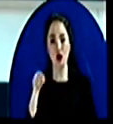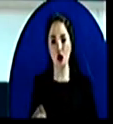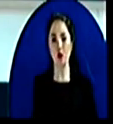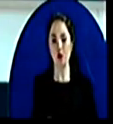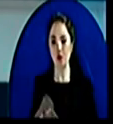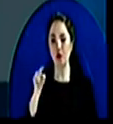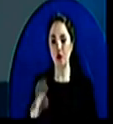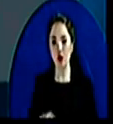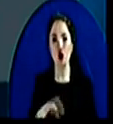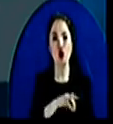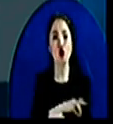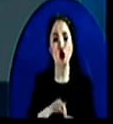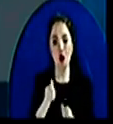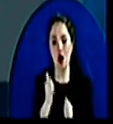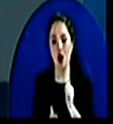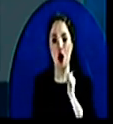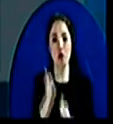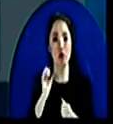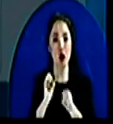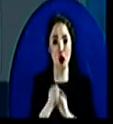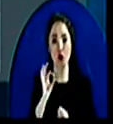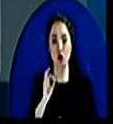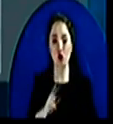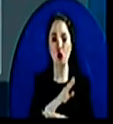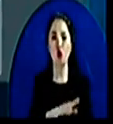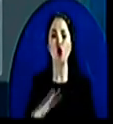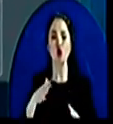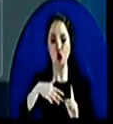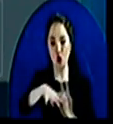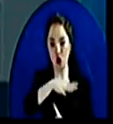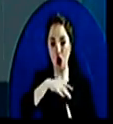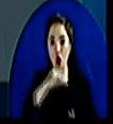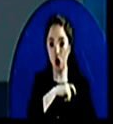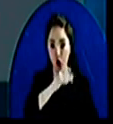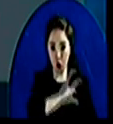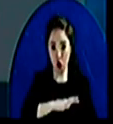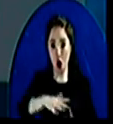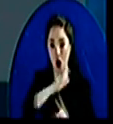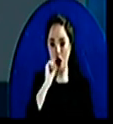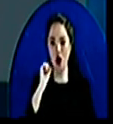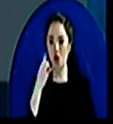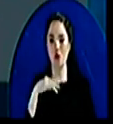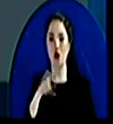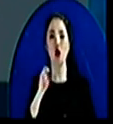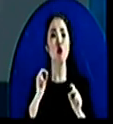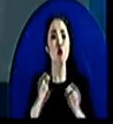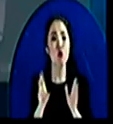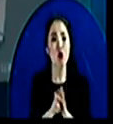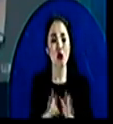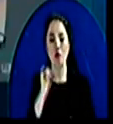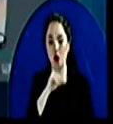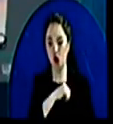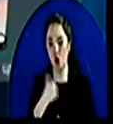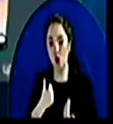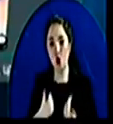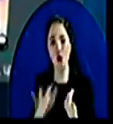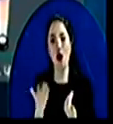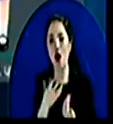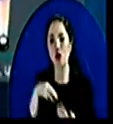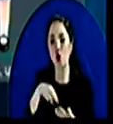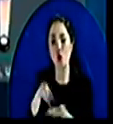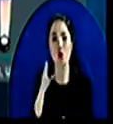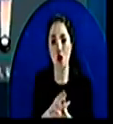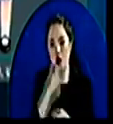school alert төсөл амжилттай хэрэгжснээр сурагчид сургуулийн орчинд аюулгүй байх боломж бүрдгээс гадна хүүхдээ хаана явааг эцэг эхчүүд